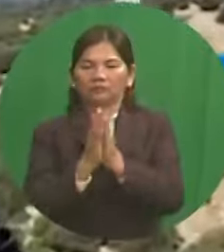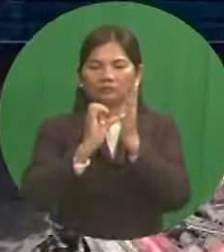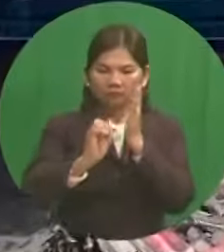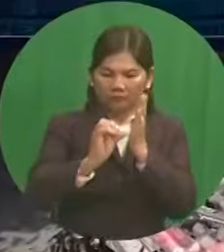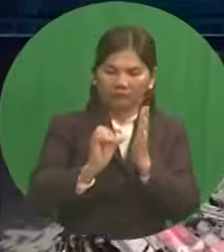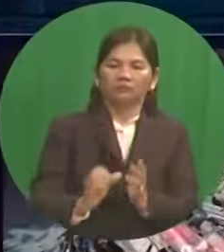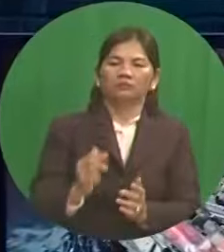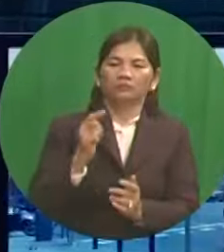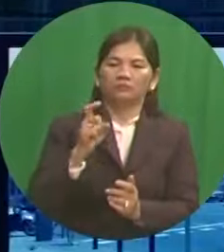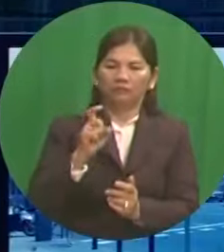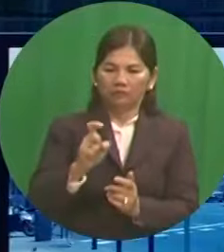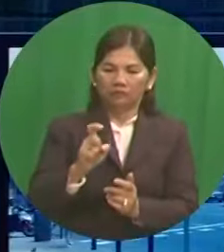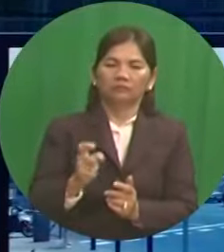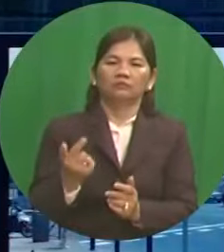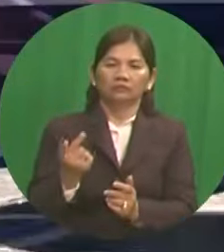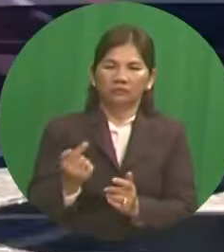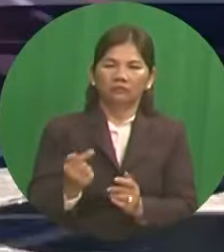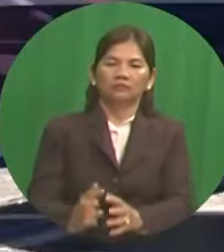ទូគី